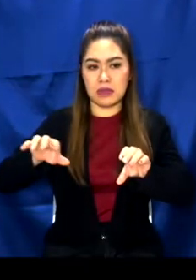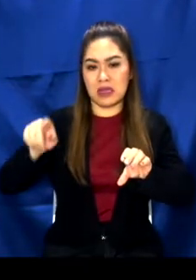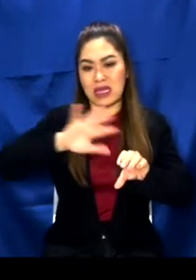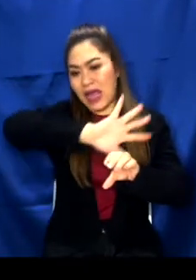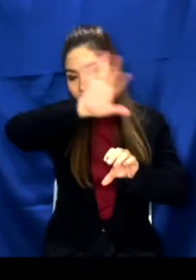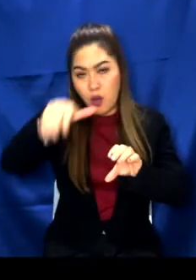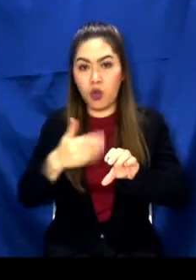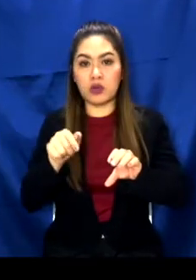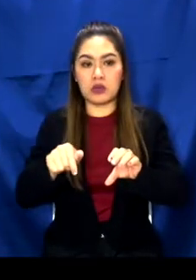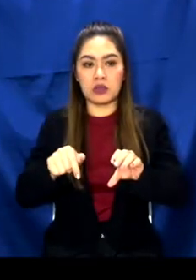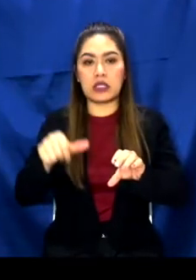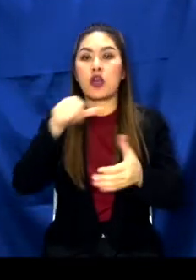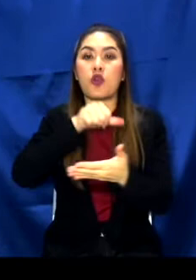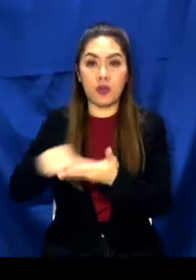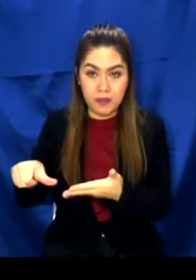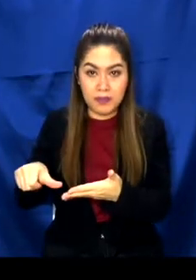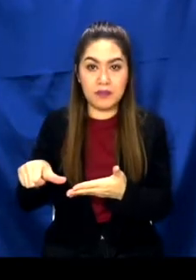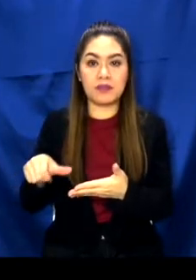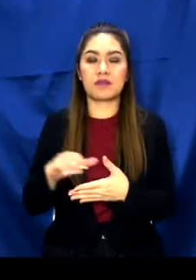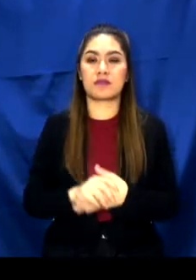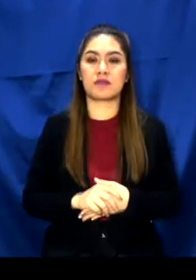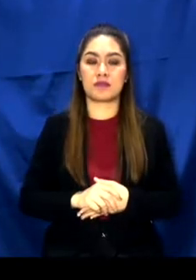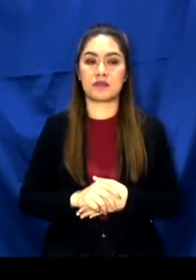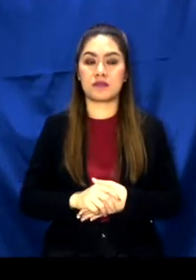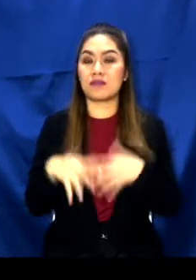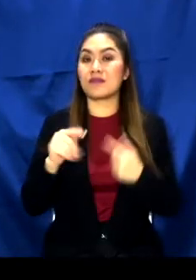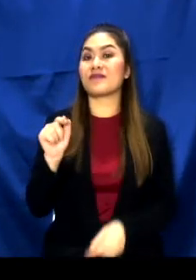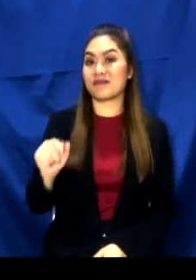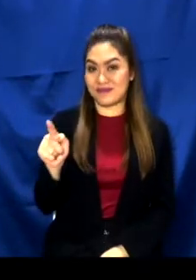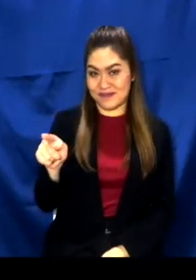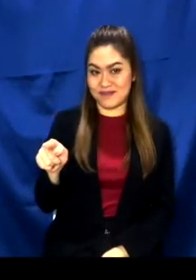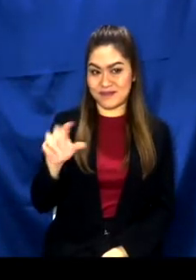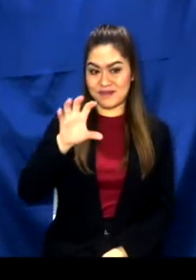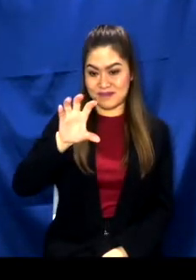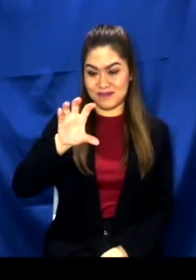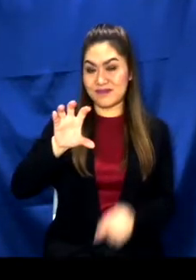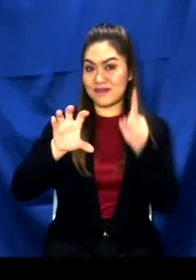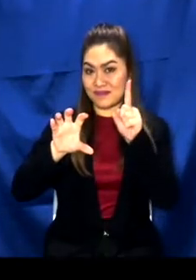ถุแล้วก็ดีลีทออกจากนั้นเราจะได้แล้วตัวเนี้ยหนึ่งตัว